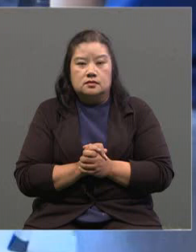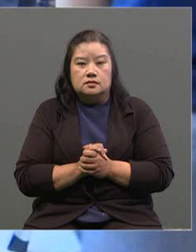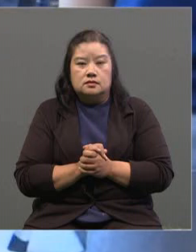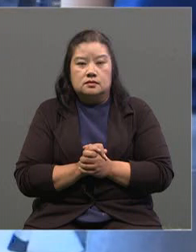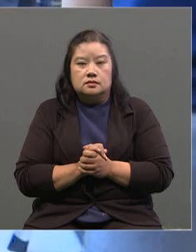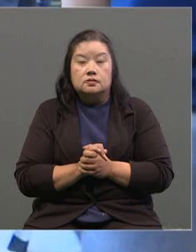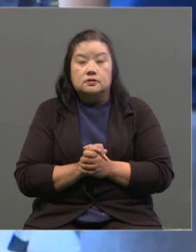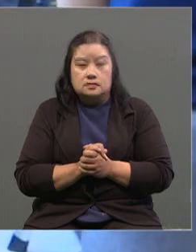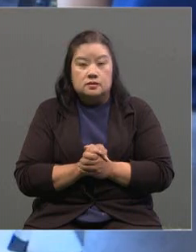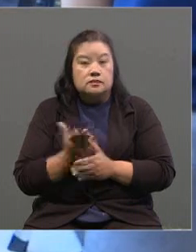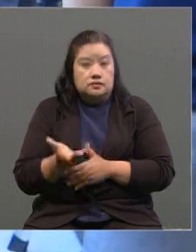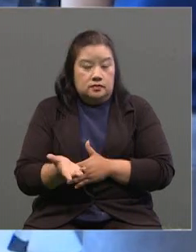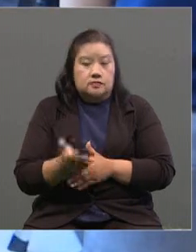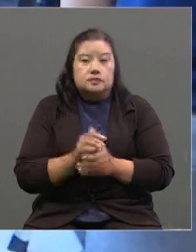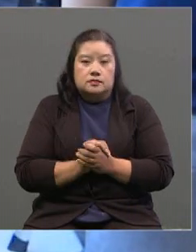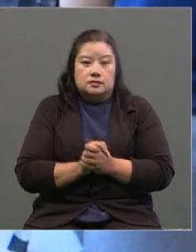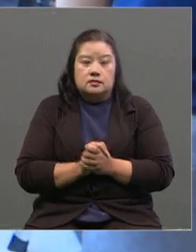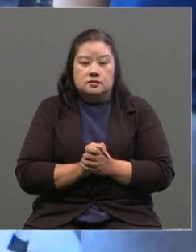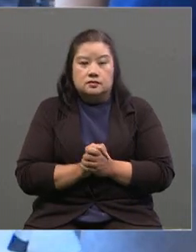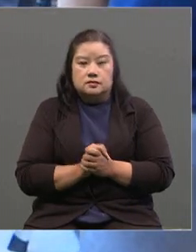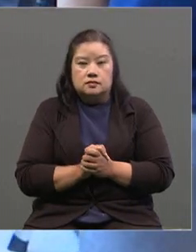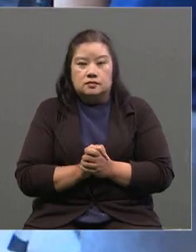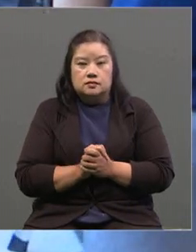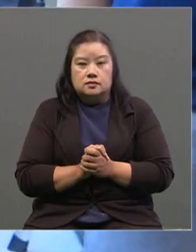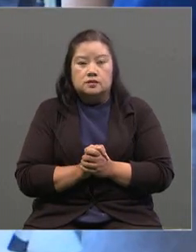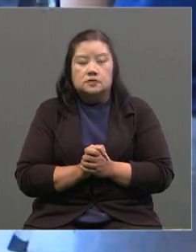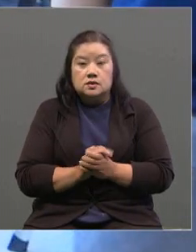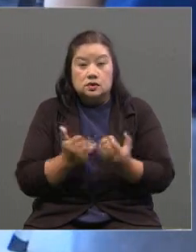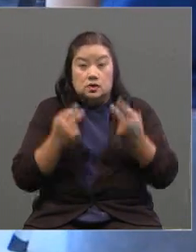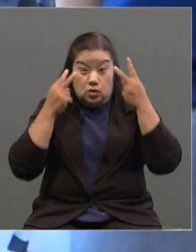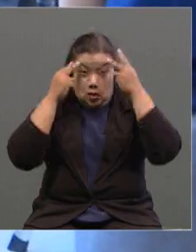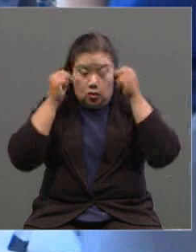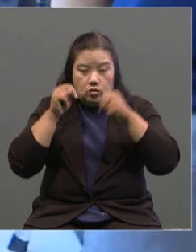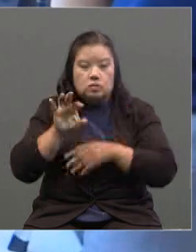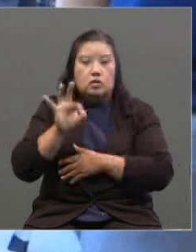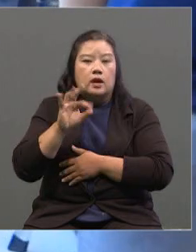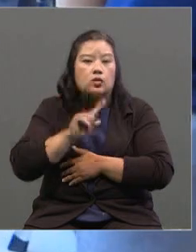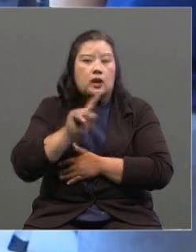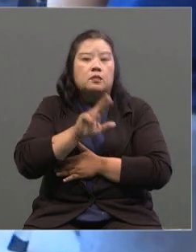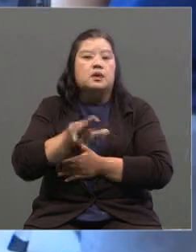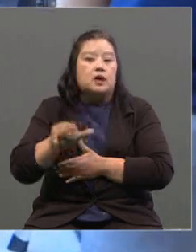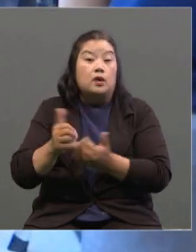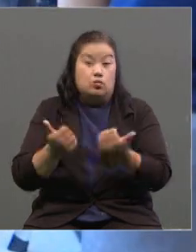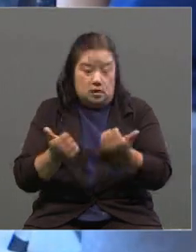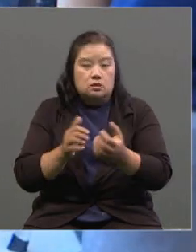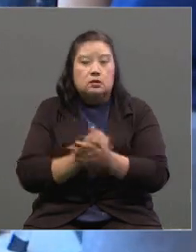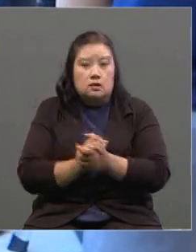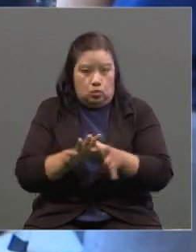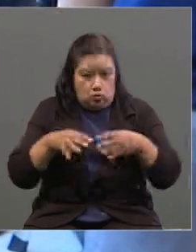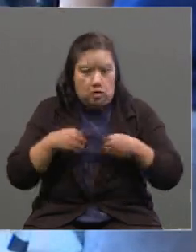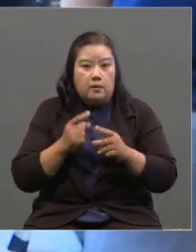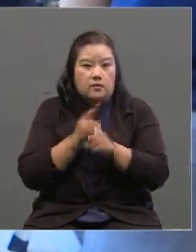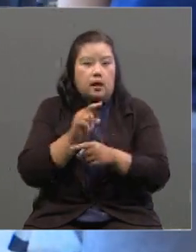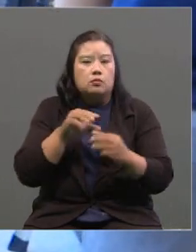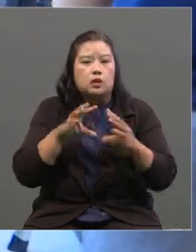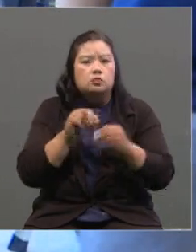ก็อย่างที่ทุกคนทราบกันแล้วนะคะว่านายเศรษฐาทวีสินแคนดิเดตนายกรัฐมนตรีจากพรรคเพื่อไทยค่ะได้รับการเห็นชอบจากที่ประชุมรั